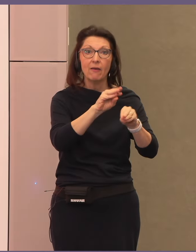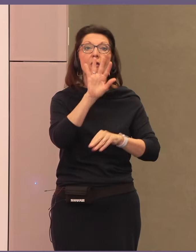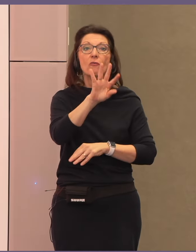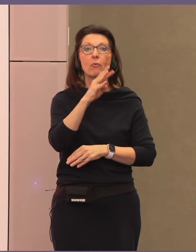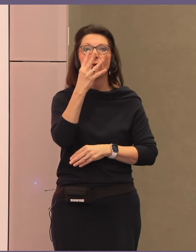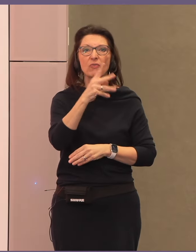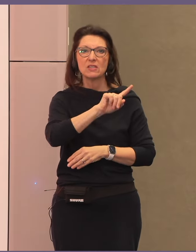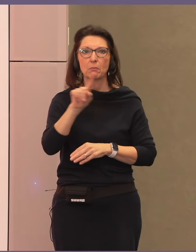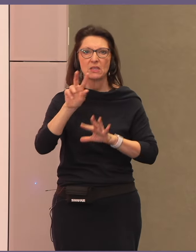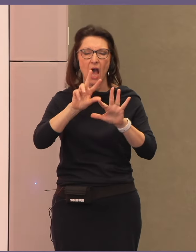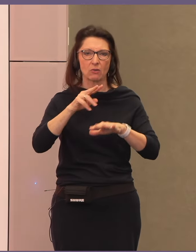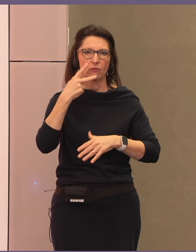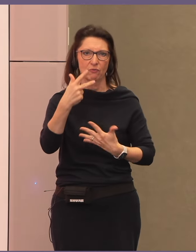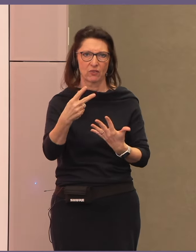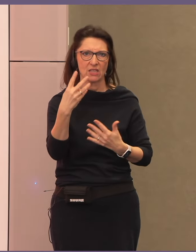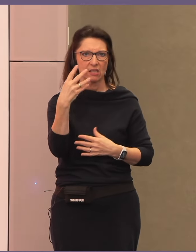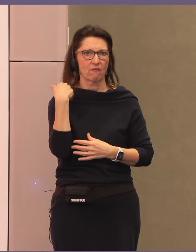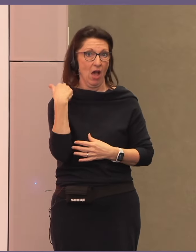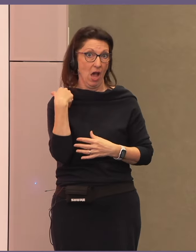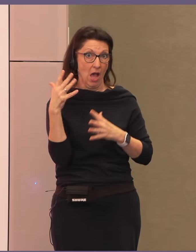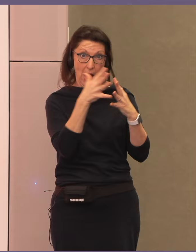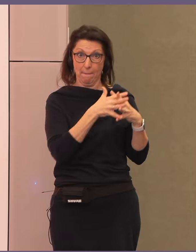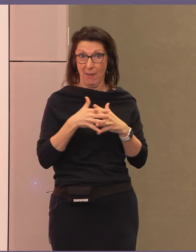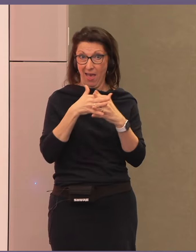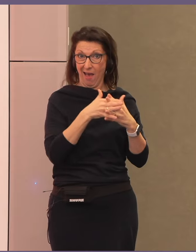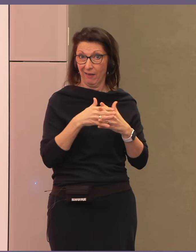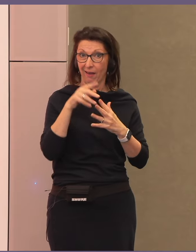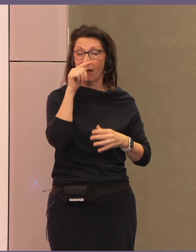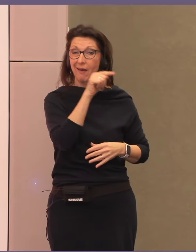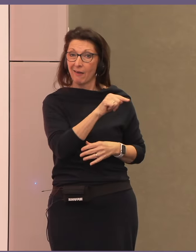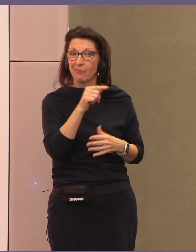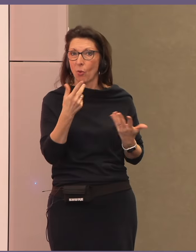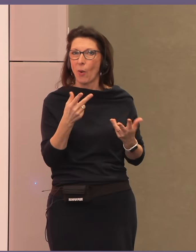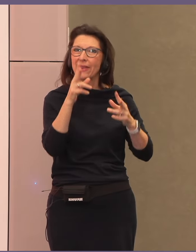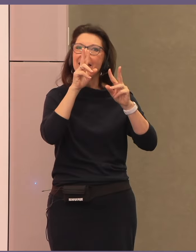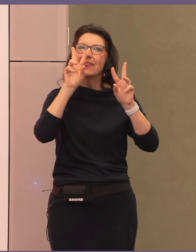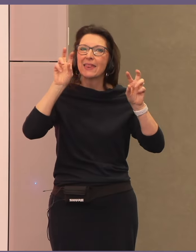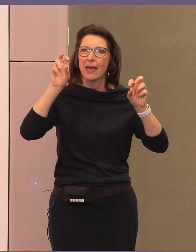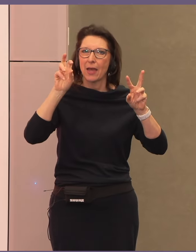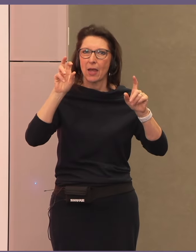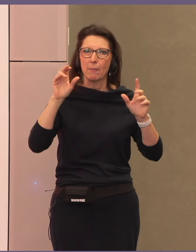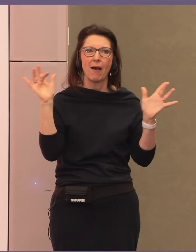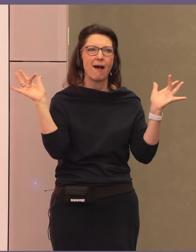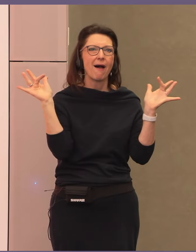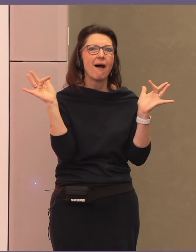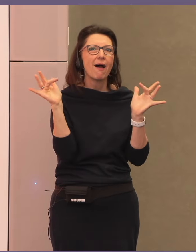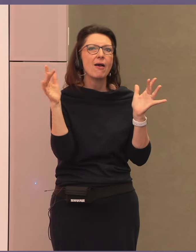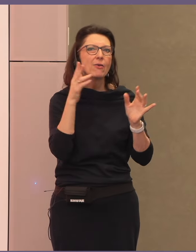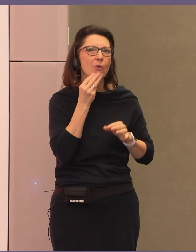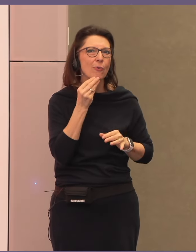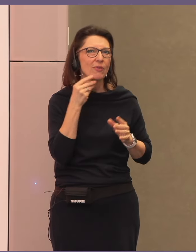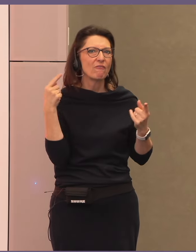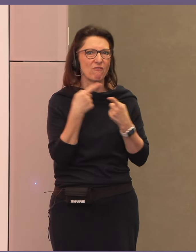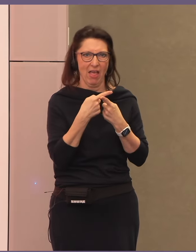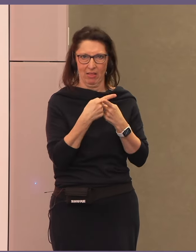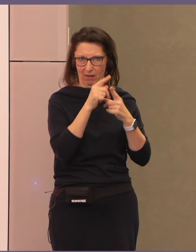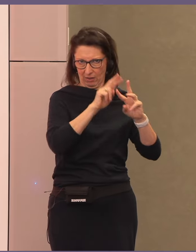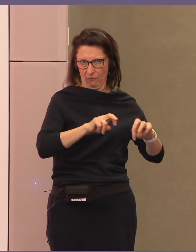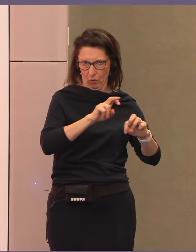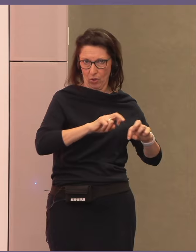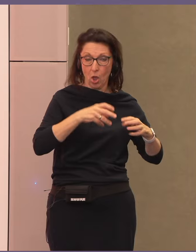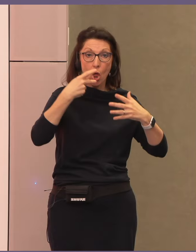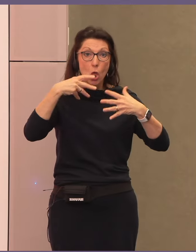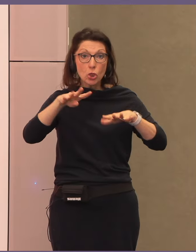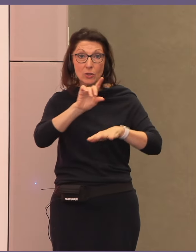lebte sie in den USA, wo unter anderem Antisemitismus und Rassismus zu ihren Forschungsthemen gehörten. 1958 kehrte sie nach England